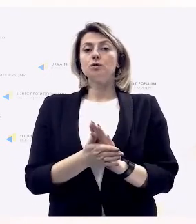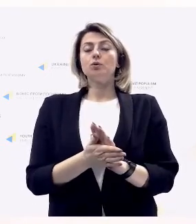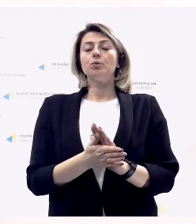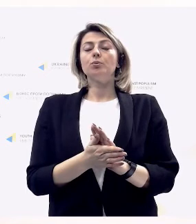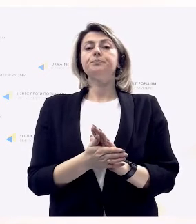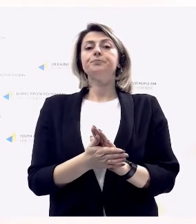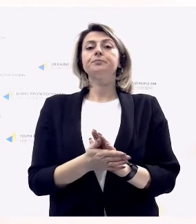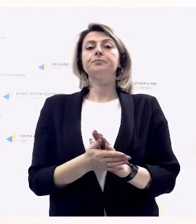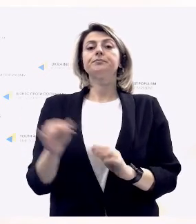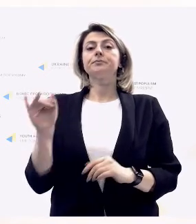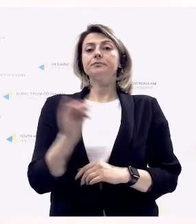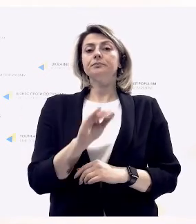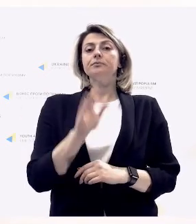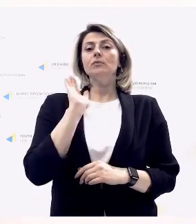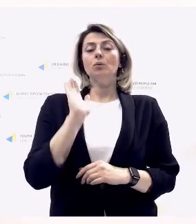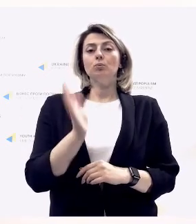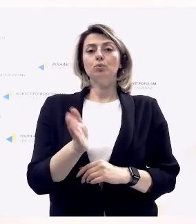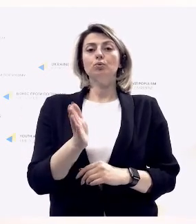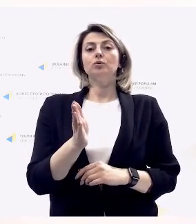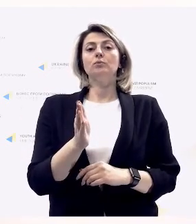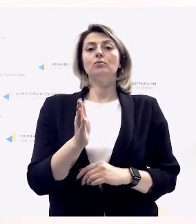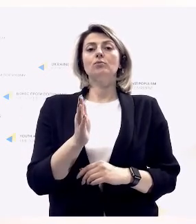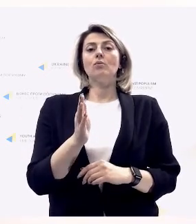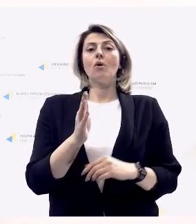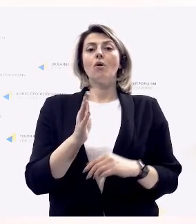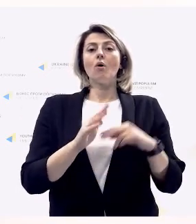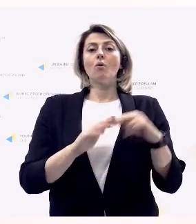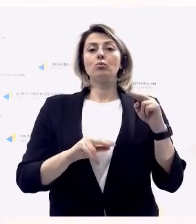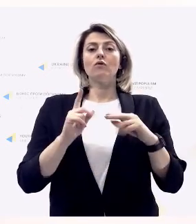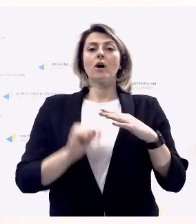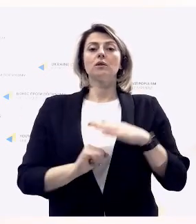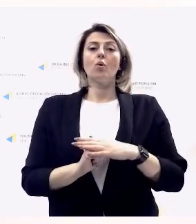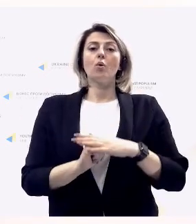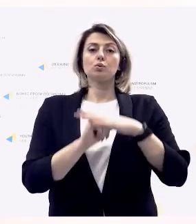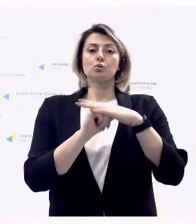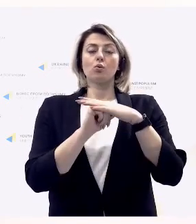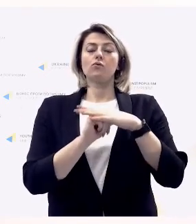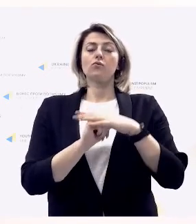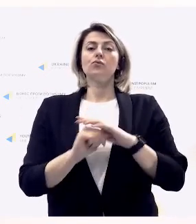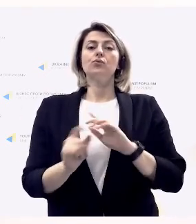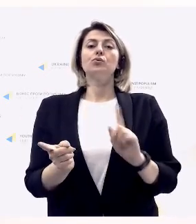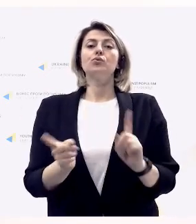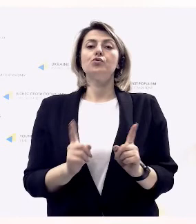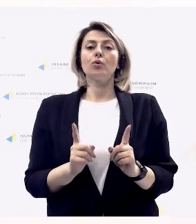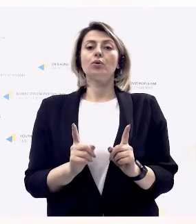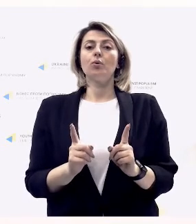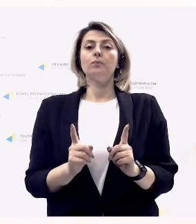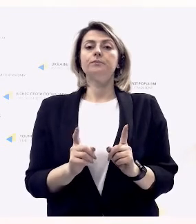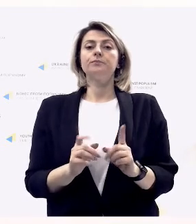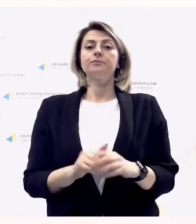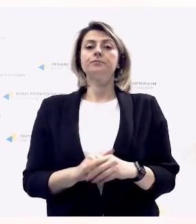і будемо будувати основу щодо